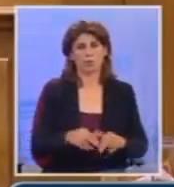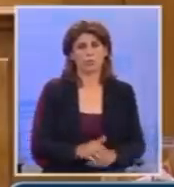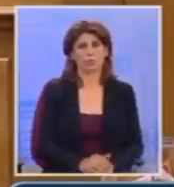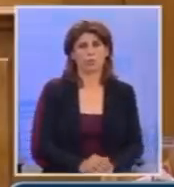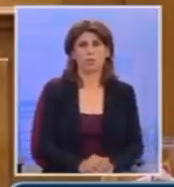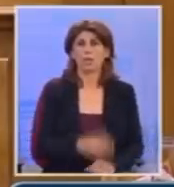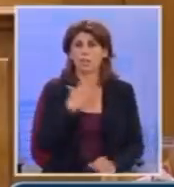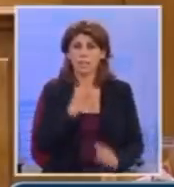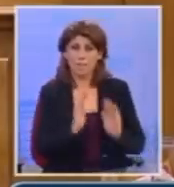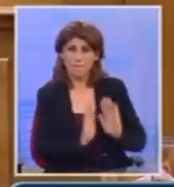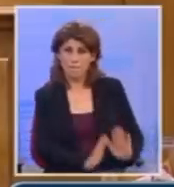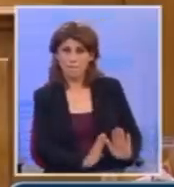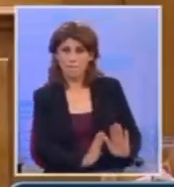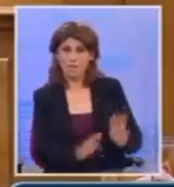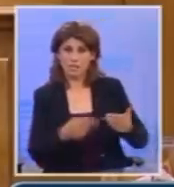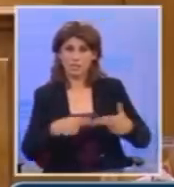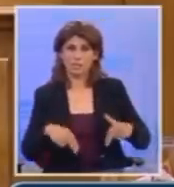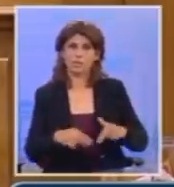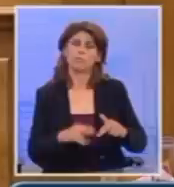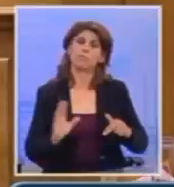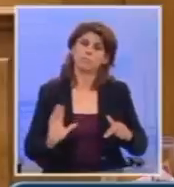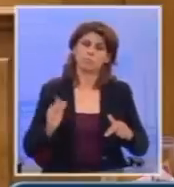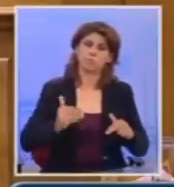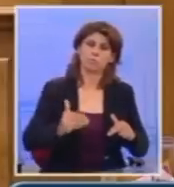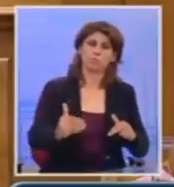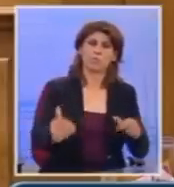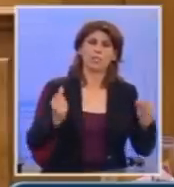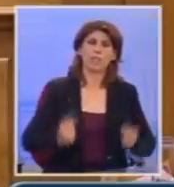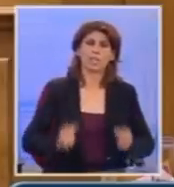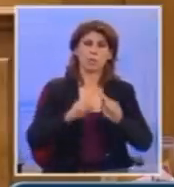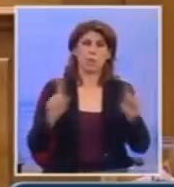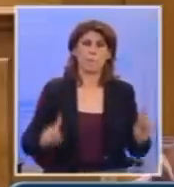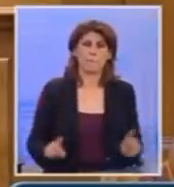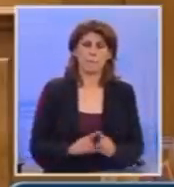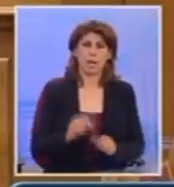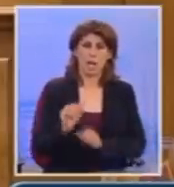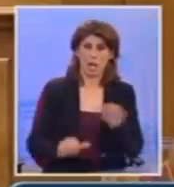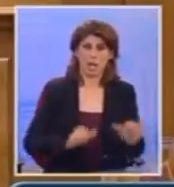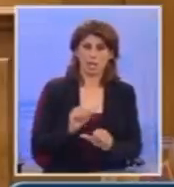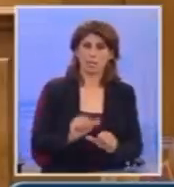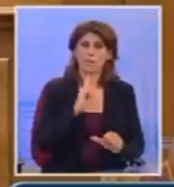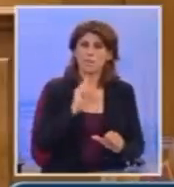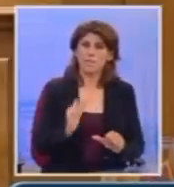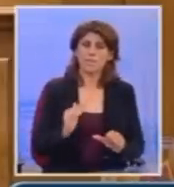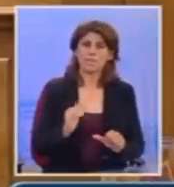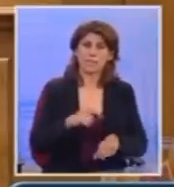Διότι όσο παραμένουν, παρά την επικείμενη αλλαγή θεσμικού πλαισίου, και την ίδια στιγμή που εμείς εδώ θα κάνουμε